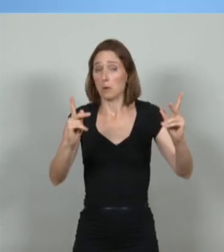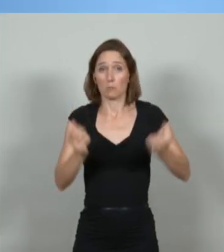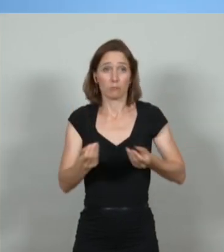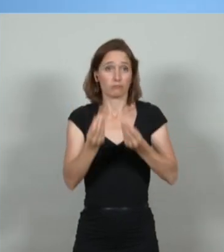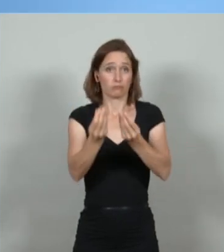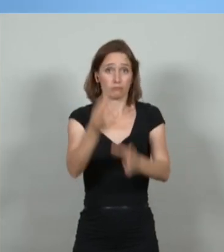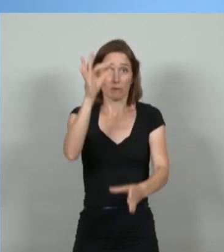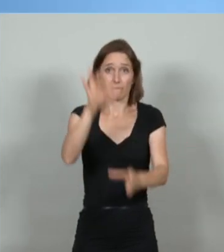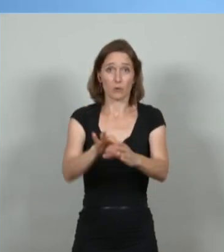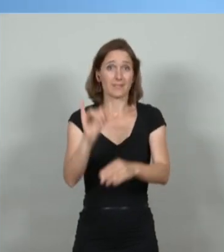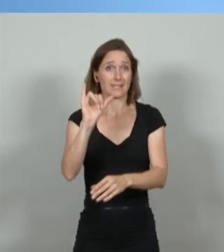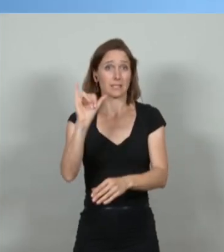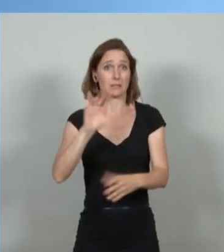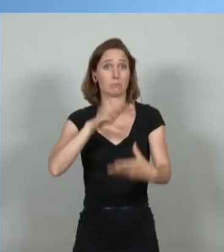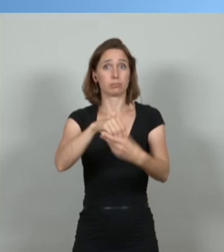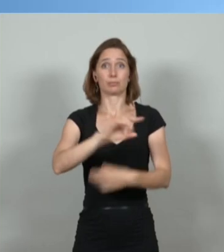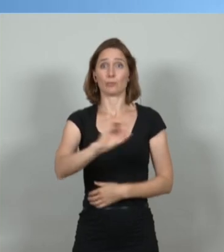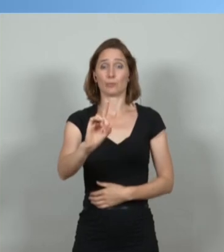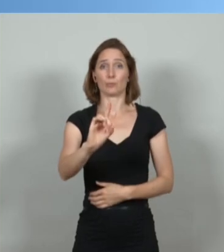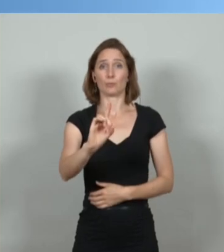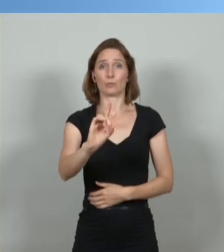pas par au vote